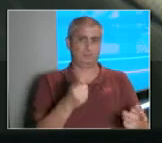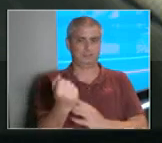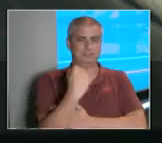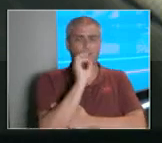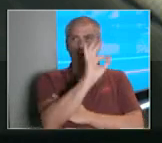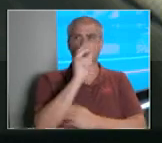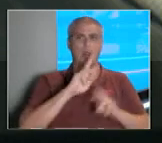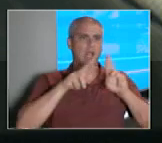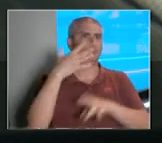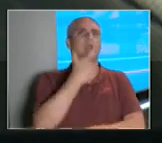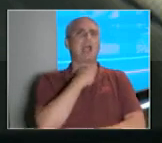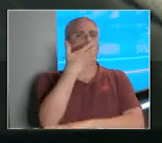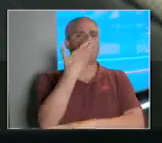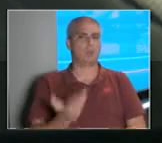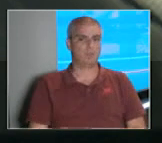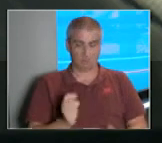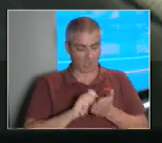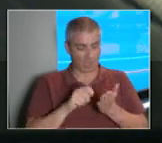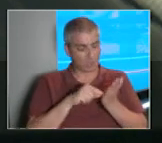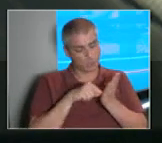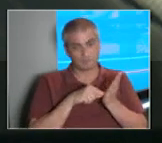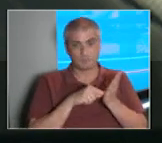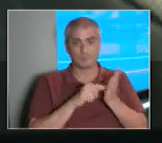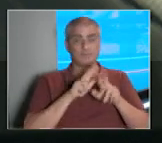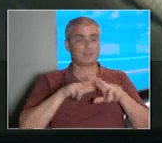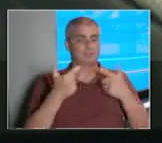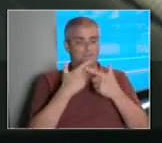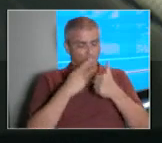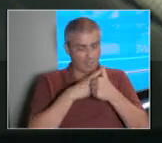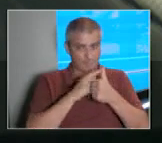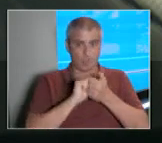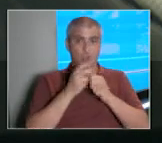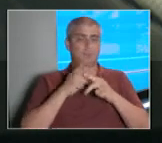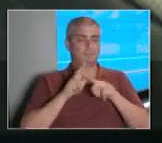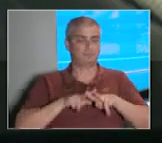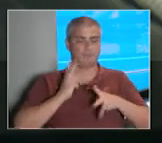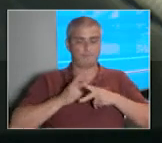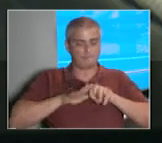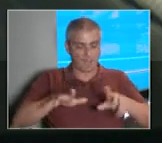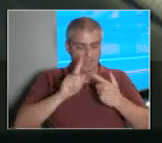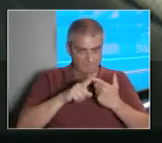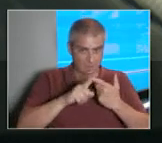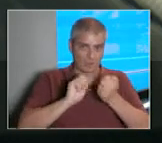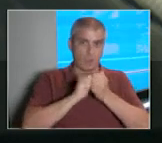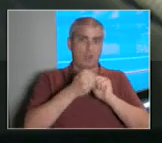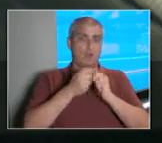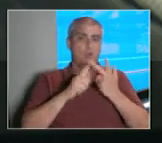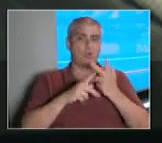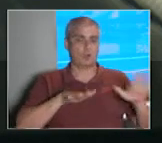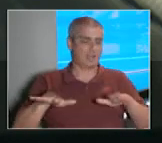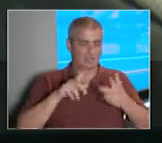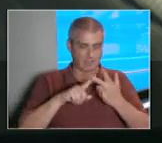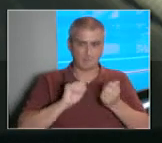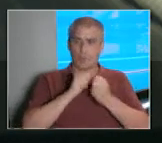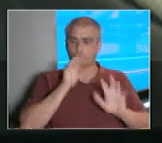של רשות חירום לאומית. כתוב במנדט או מצב מלחמה, או מצב מגפה, או מצב רעידת אדמה